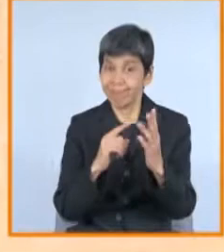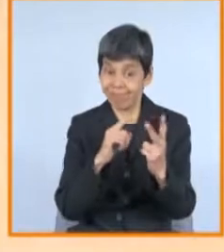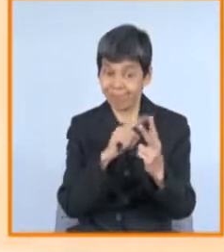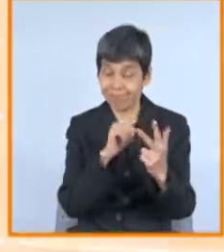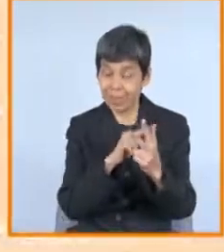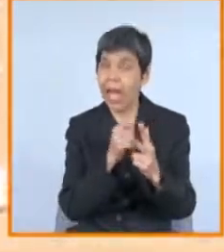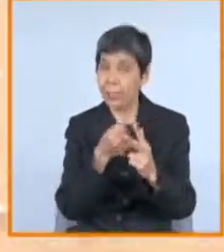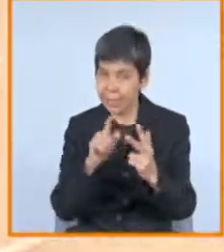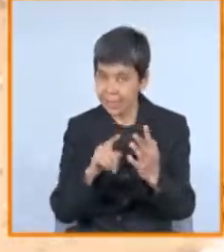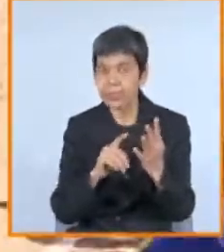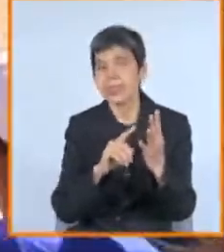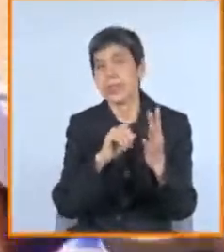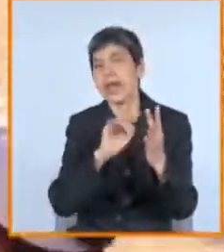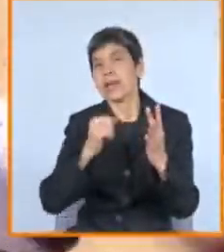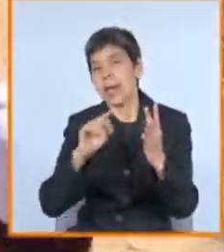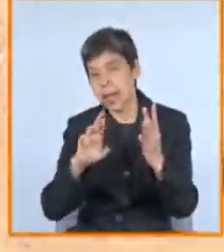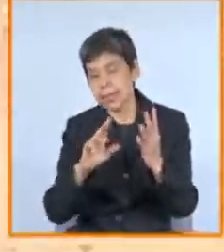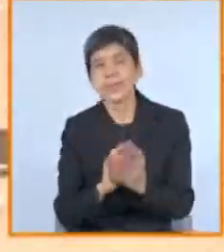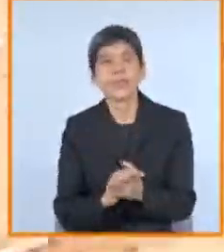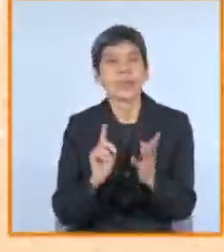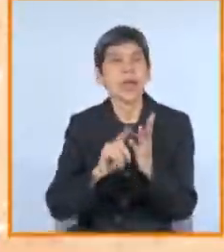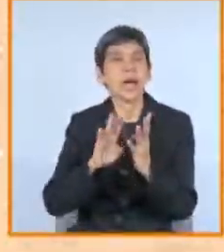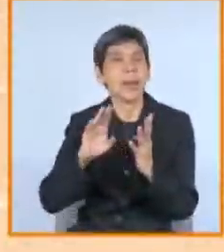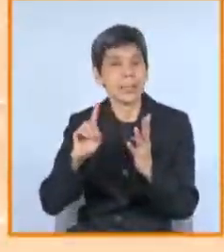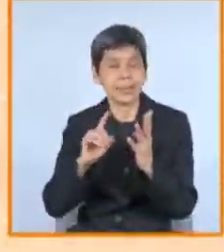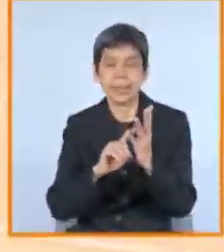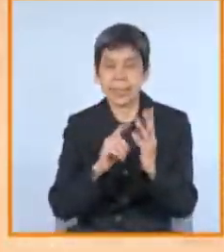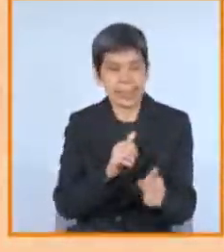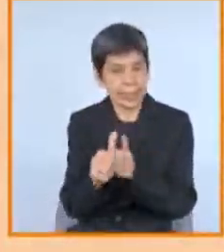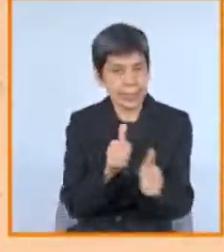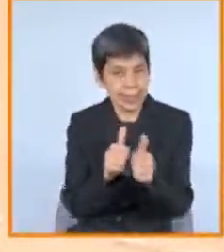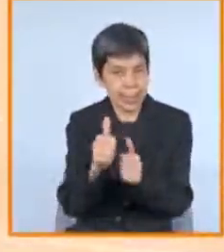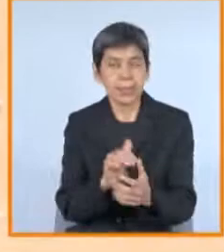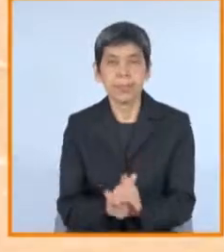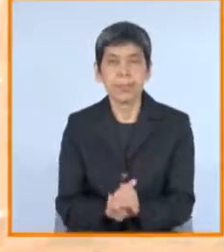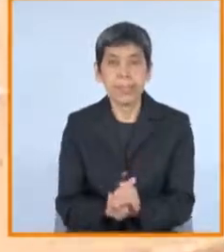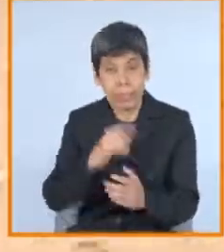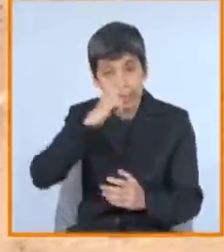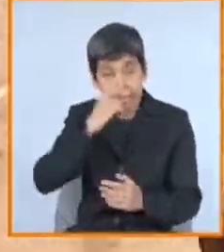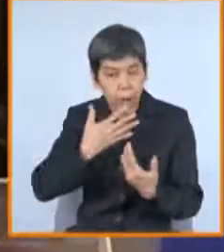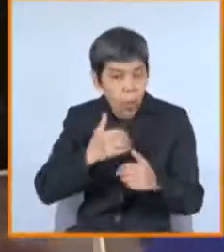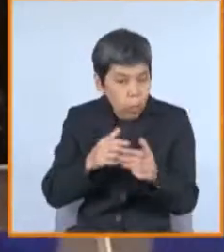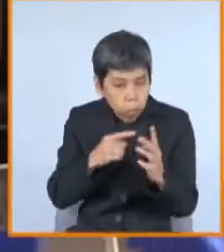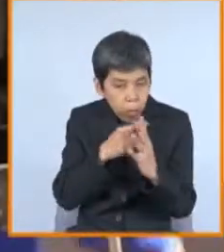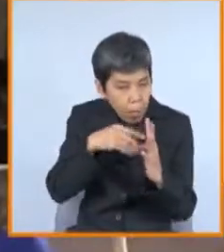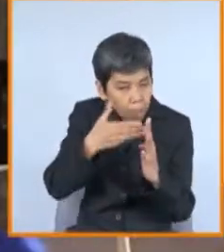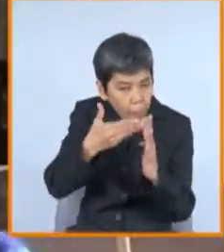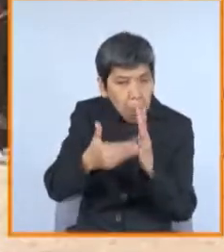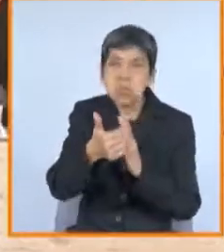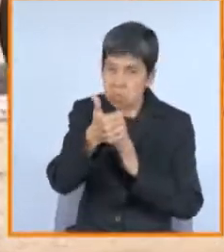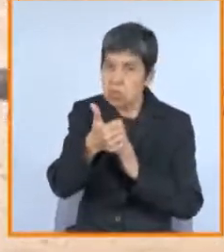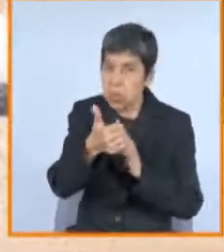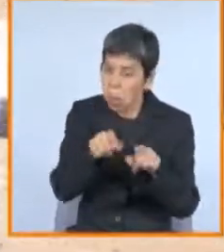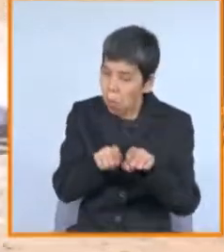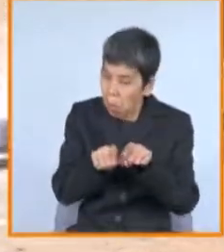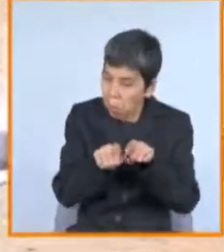อภิสิทธิ์พรมแก้วจรัญสะเทิงลำและบัณฑิตช่วงชัยลงสนามซึ่งไทยประสานงานกันได้อย่างยอดเยี่ยมเร่งแซ